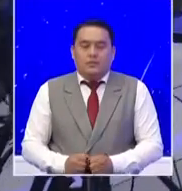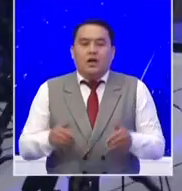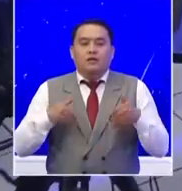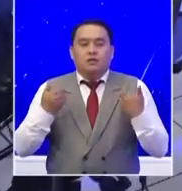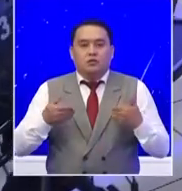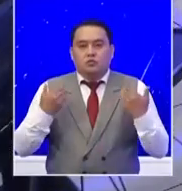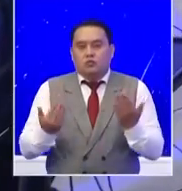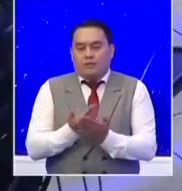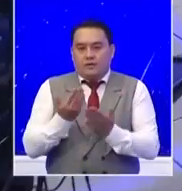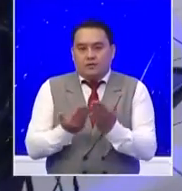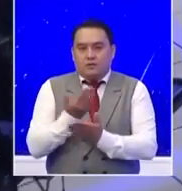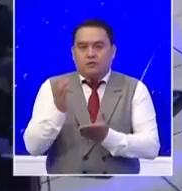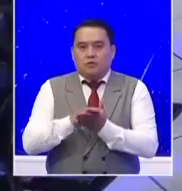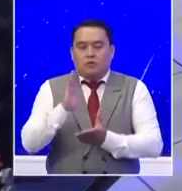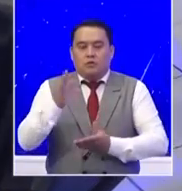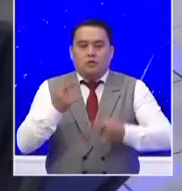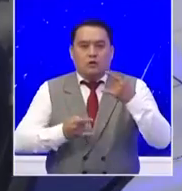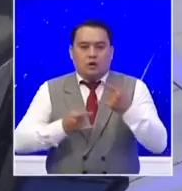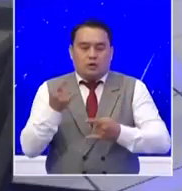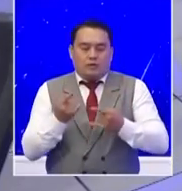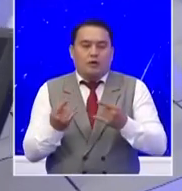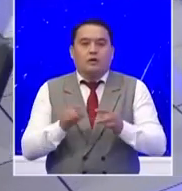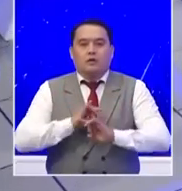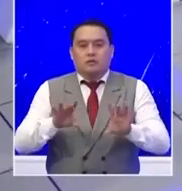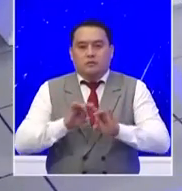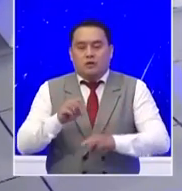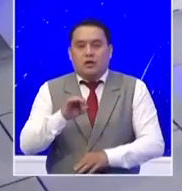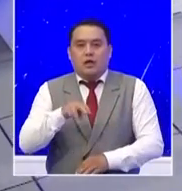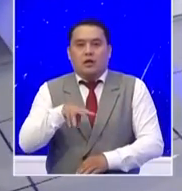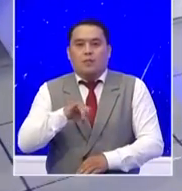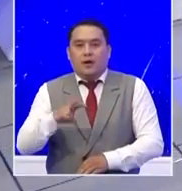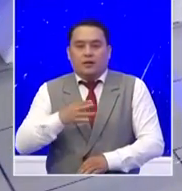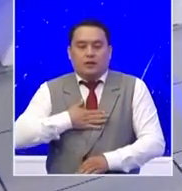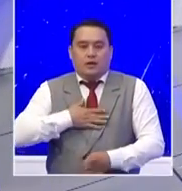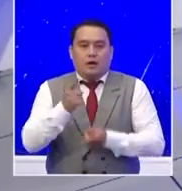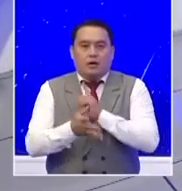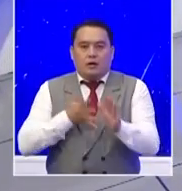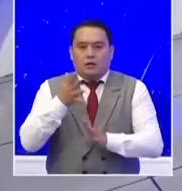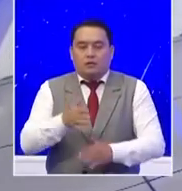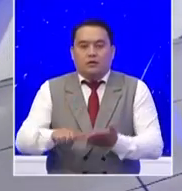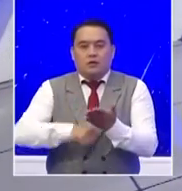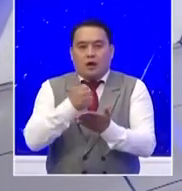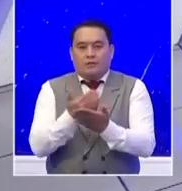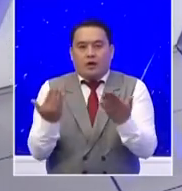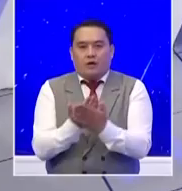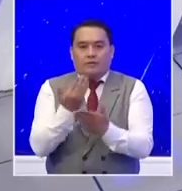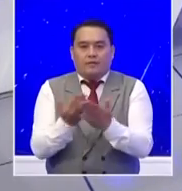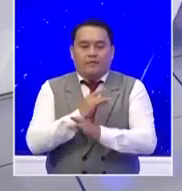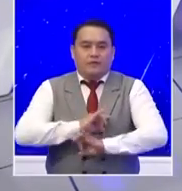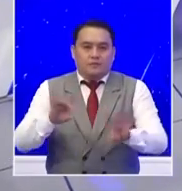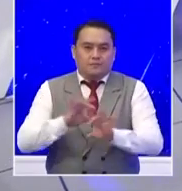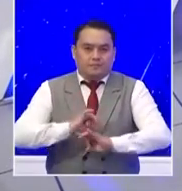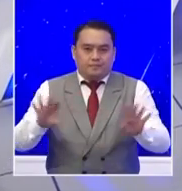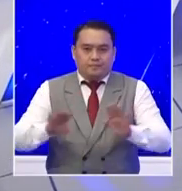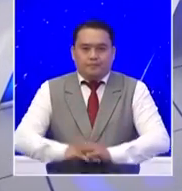Здравствуйте! Время новостей на телеканале ЖТСУ. В студии Елеман Раимбеков, и сурдоперевод обеспечивает Марат Жумабеков. И в начале выпуска коротко о самом